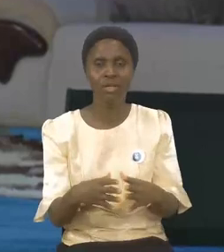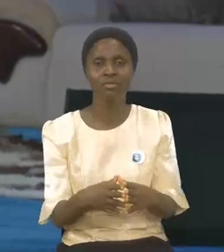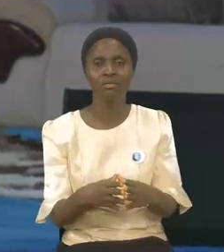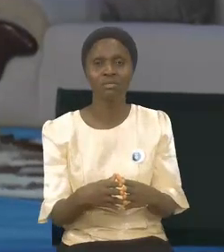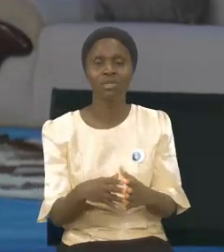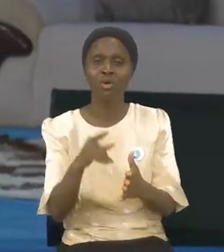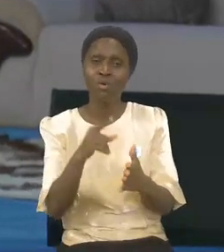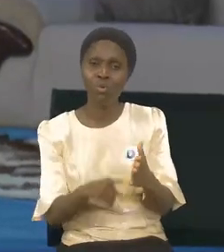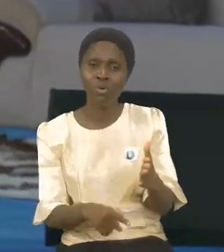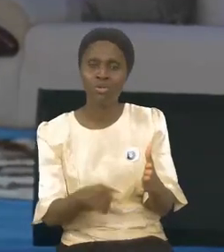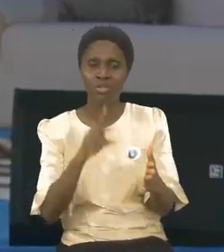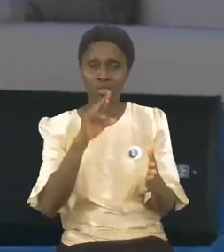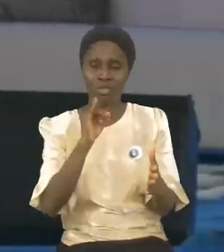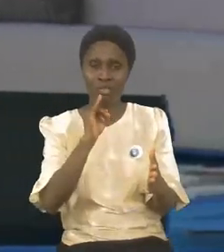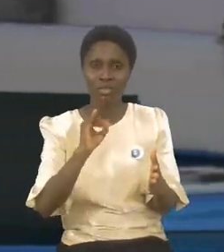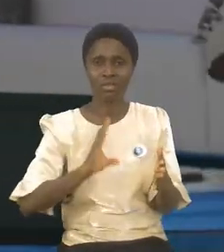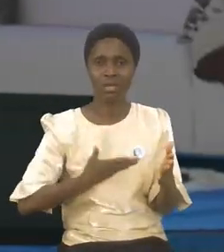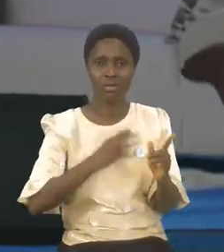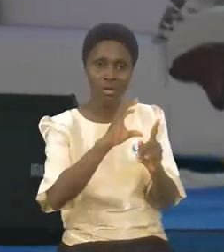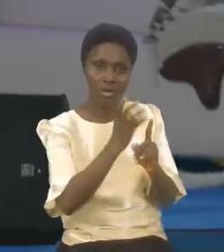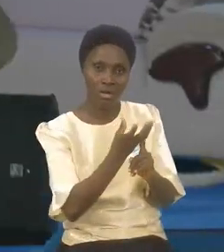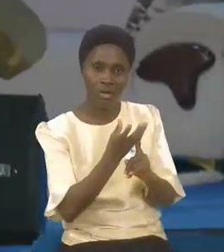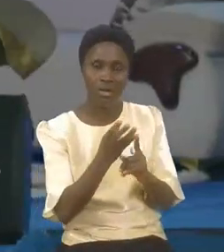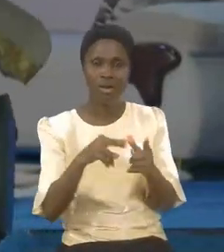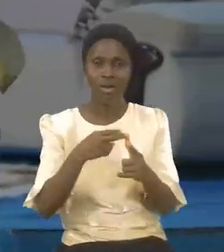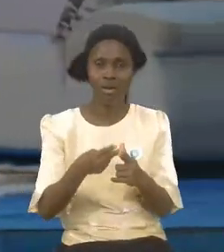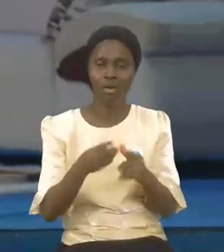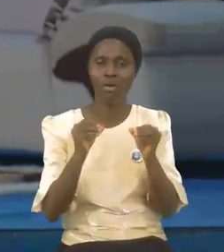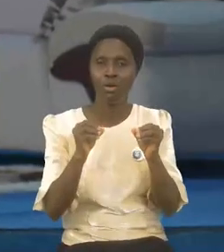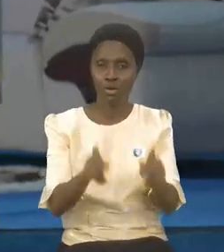Quelle est notre mission? Quelle est notre possession? Quel est notre privilège?